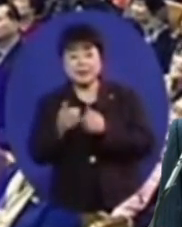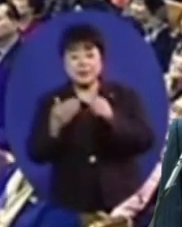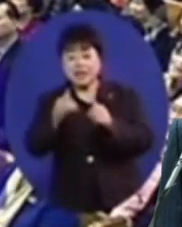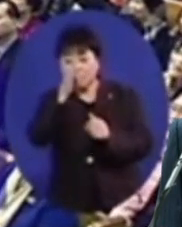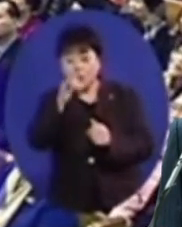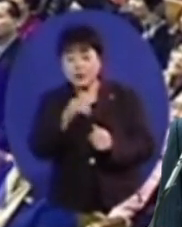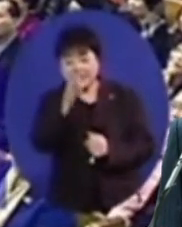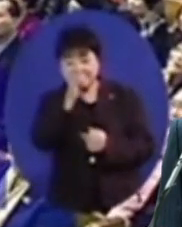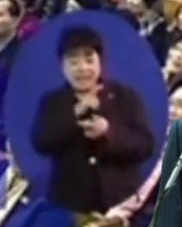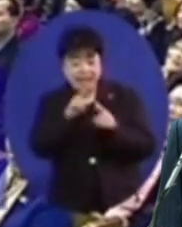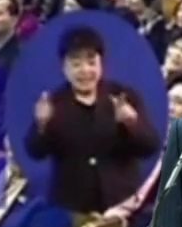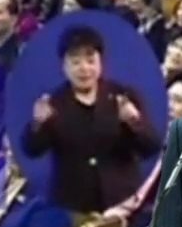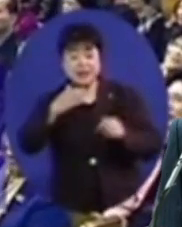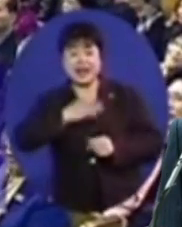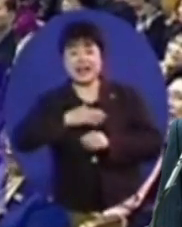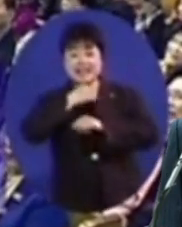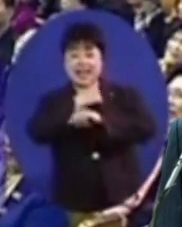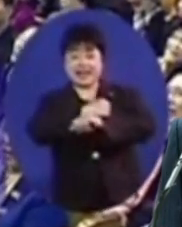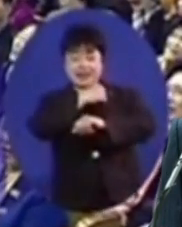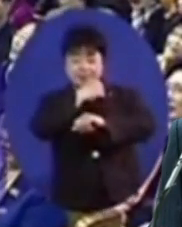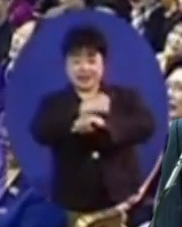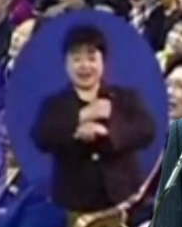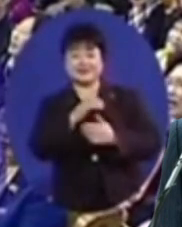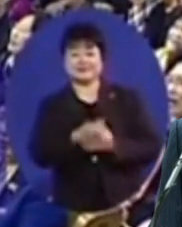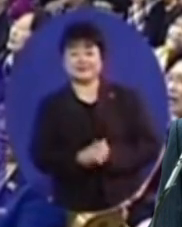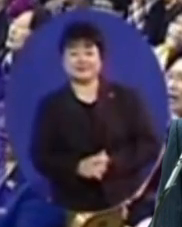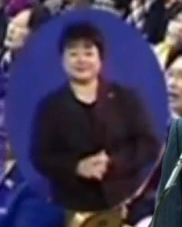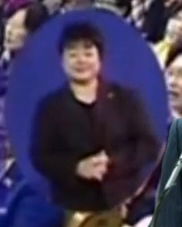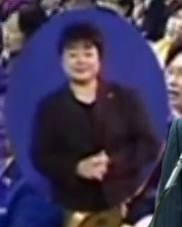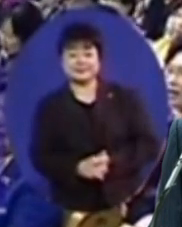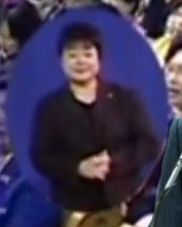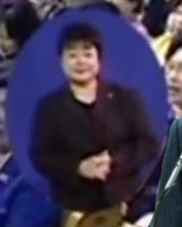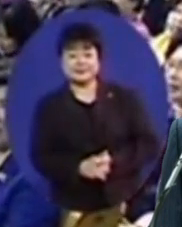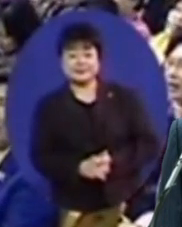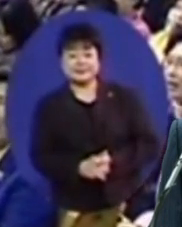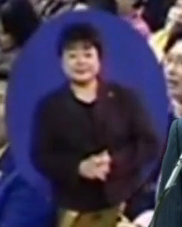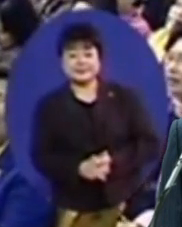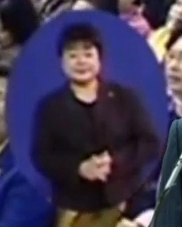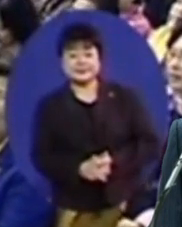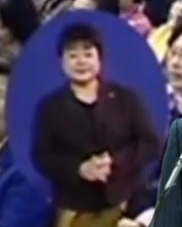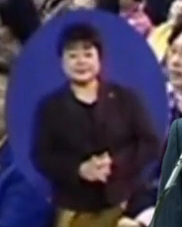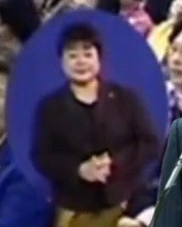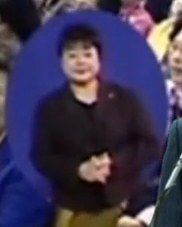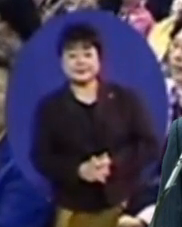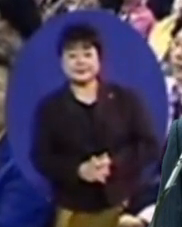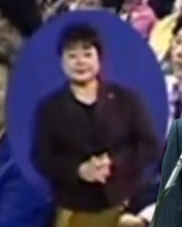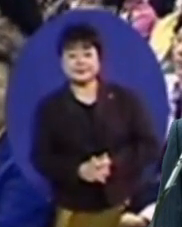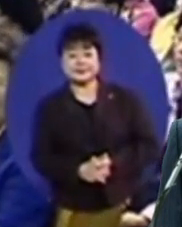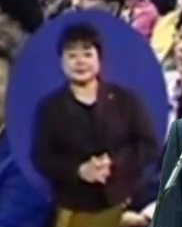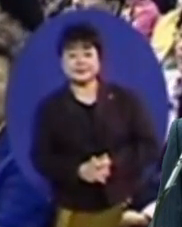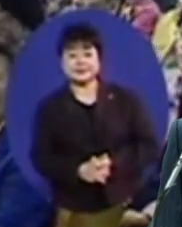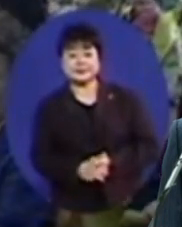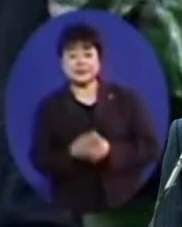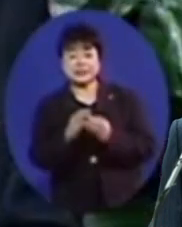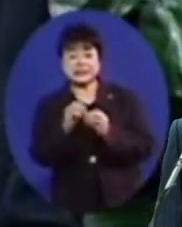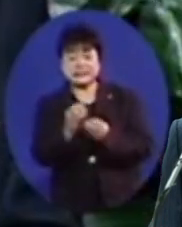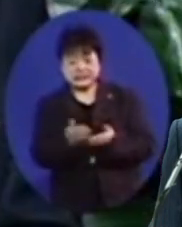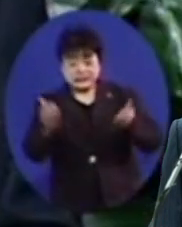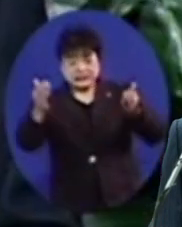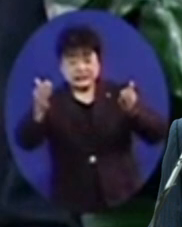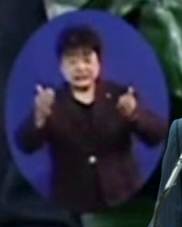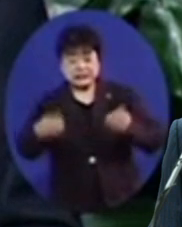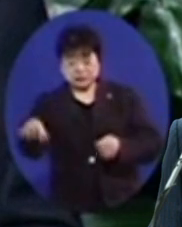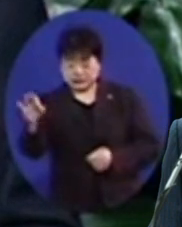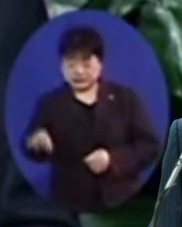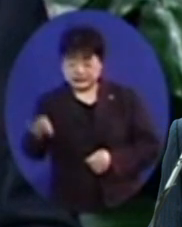있고 우리에게 있지 아니함을 알게 하려 함이라고 말씀하고 있습니다. 우리 질그릇이지요. 우리 뭐 별거